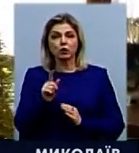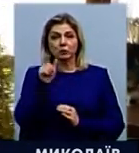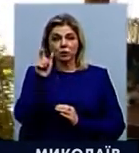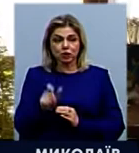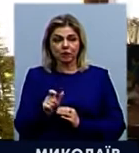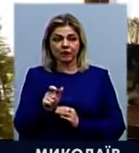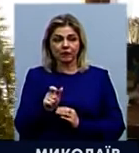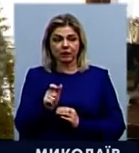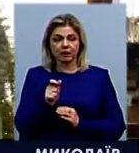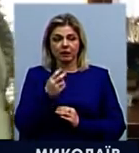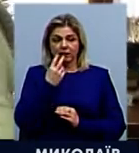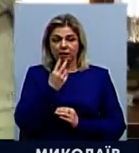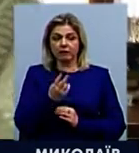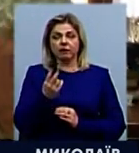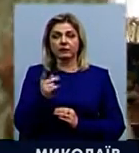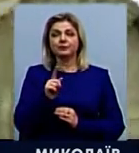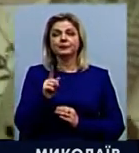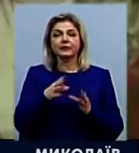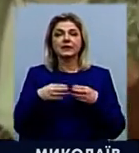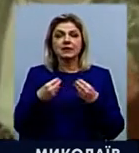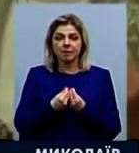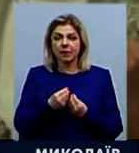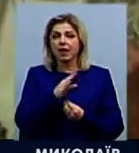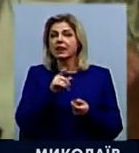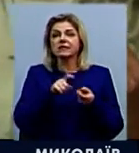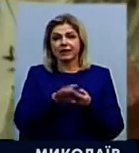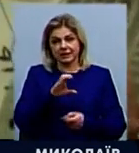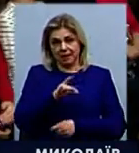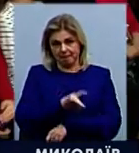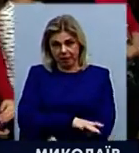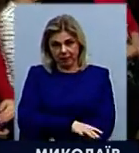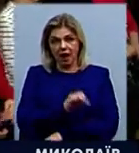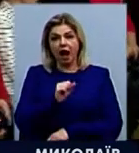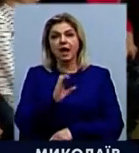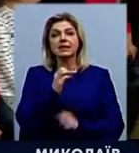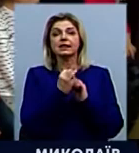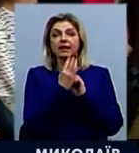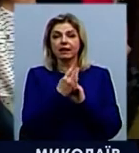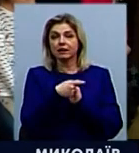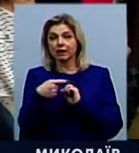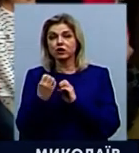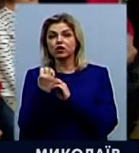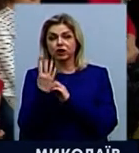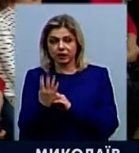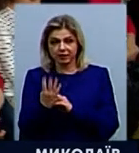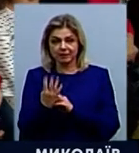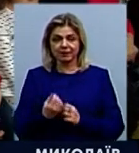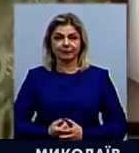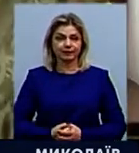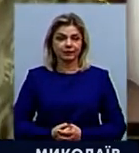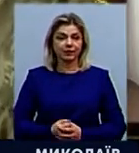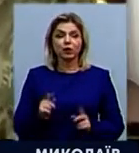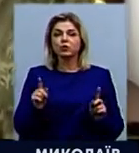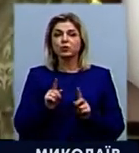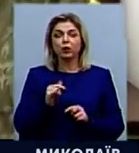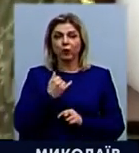сім'я піднялася із бідності. А вот с 13 на 14, что